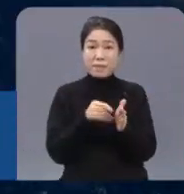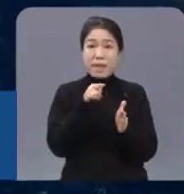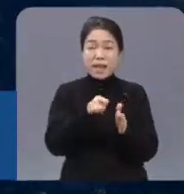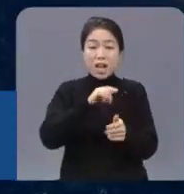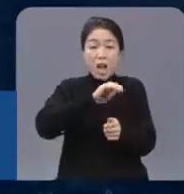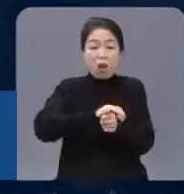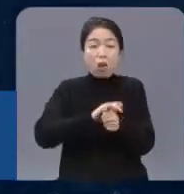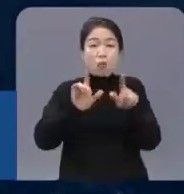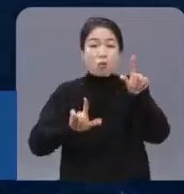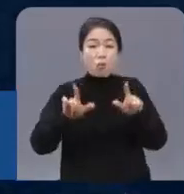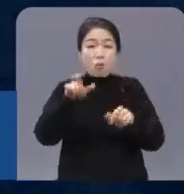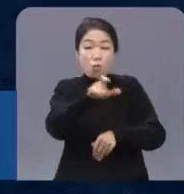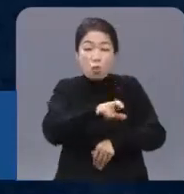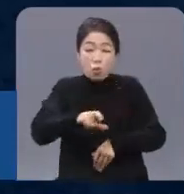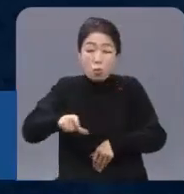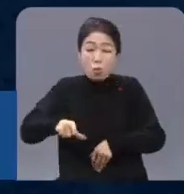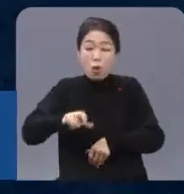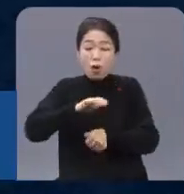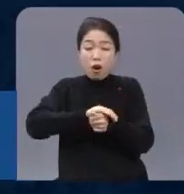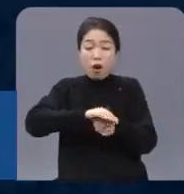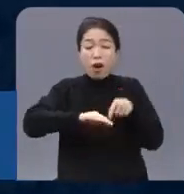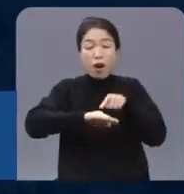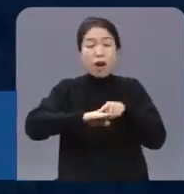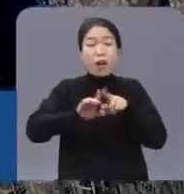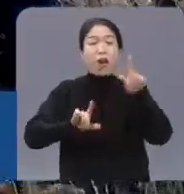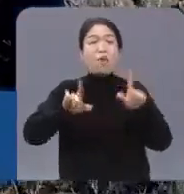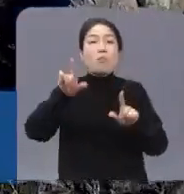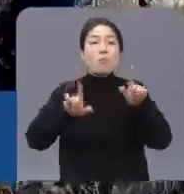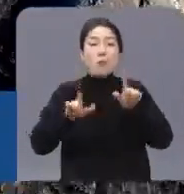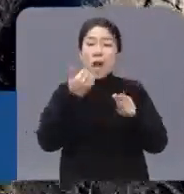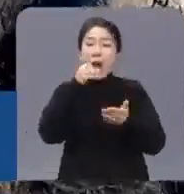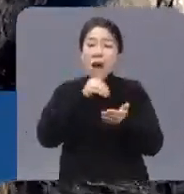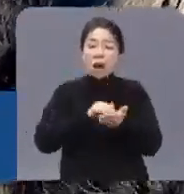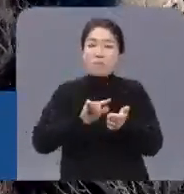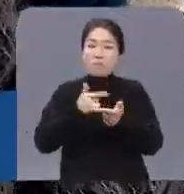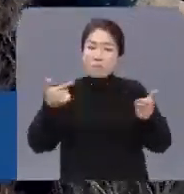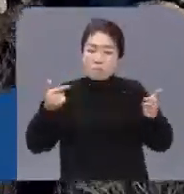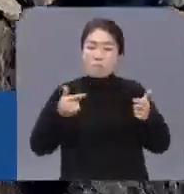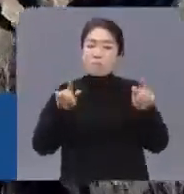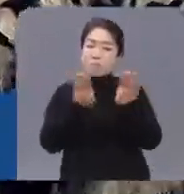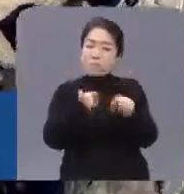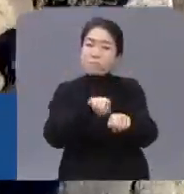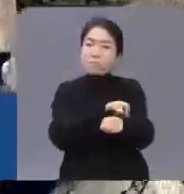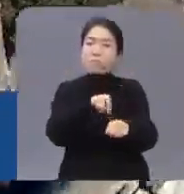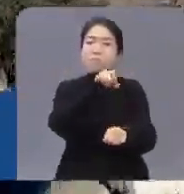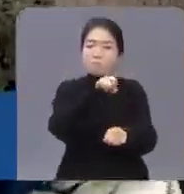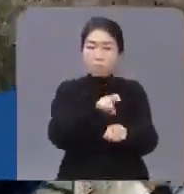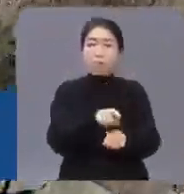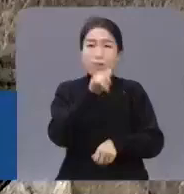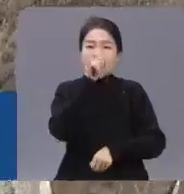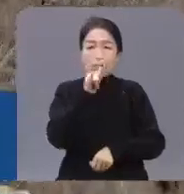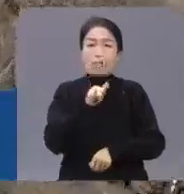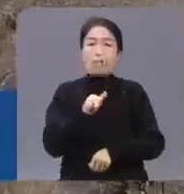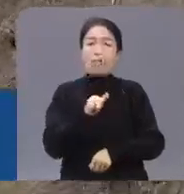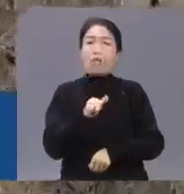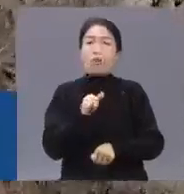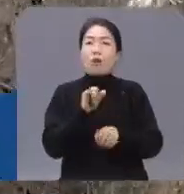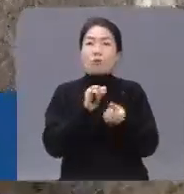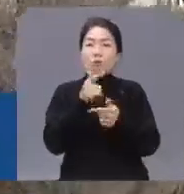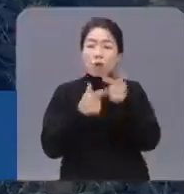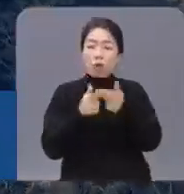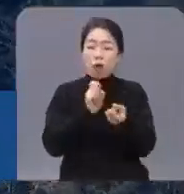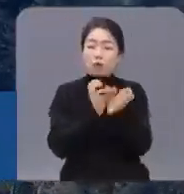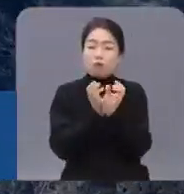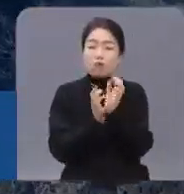거북모양 지원과 거북 등껍질 무늬의 암석 해탈문 등 성문이 특별하고 울창한 동백나무숲과